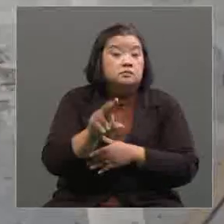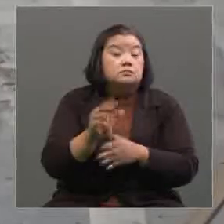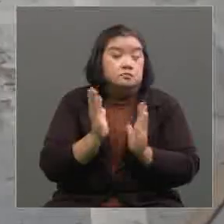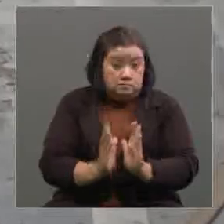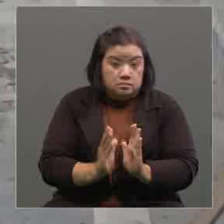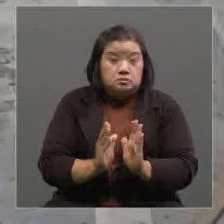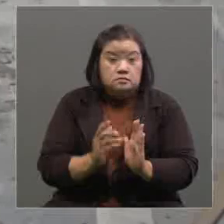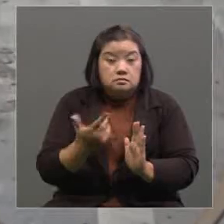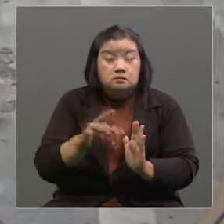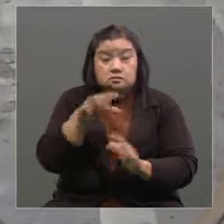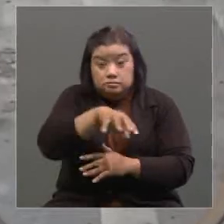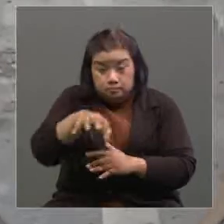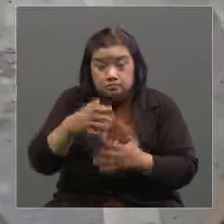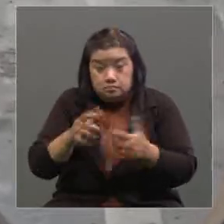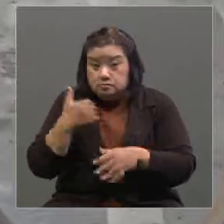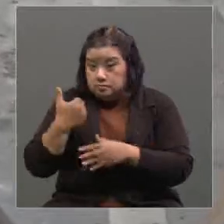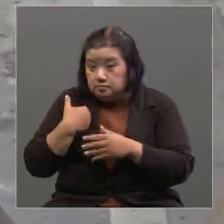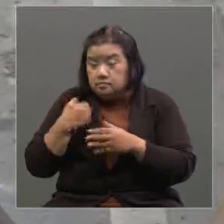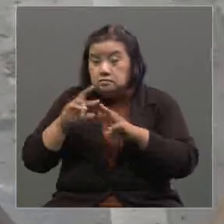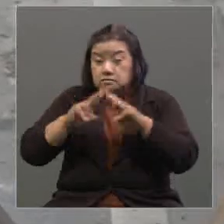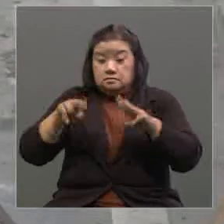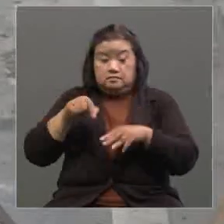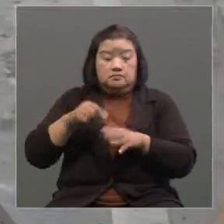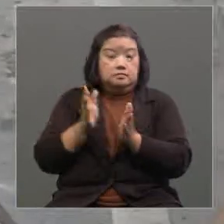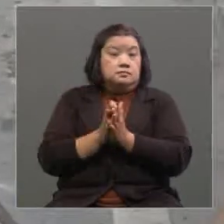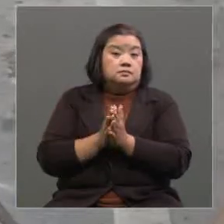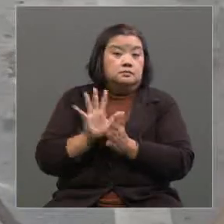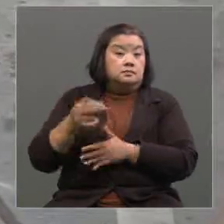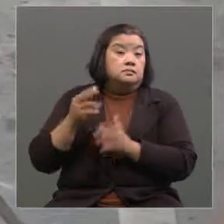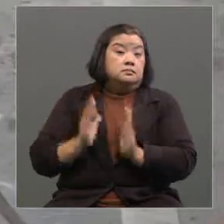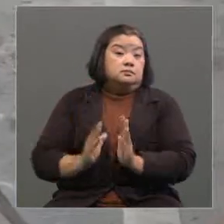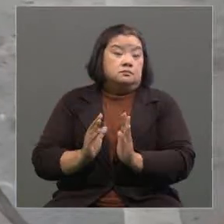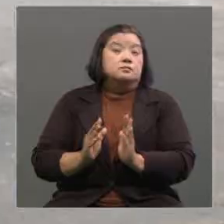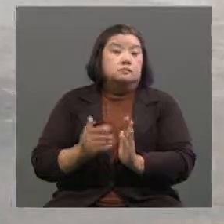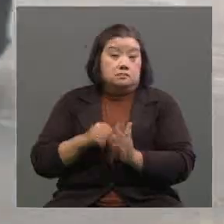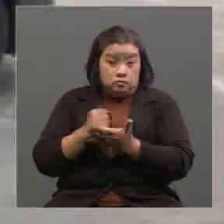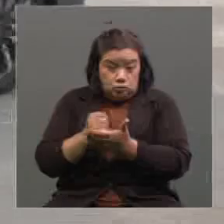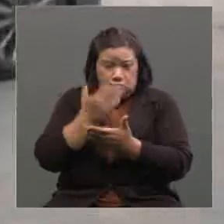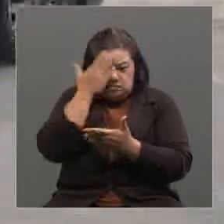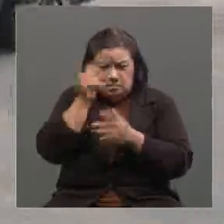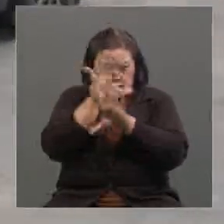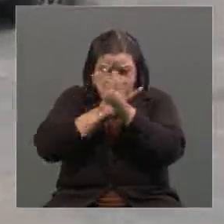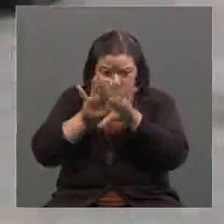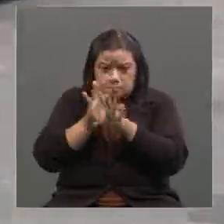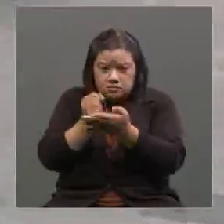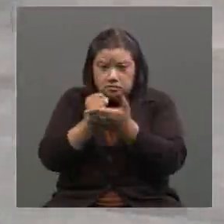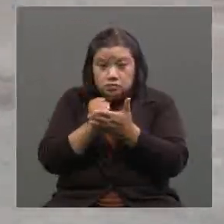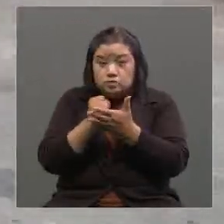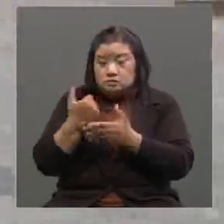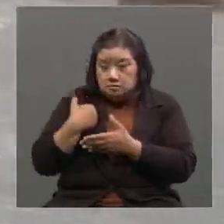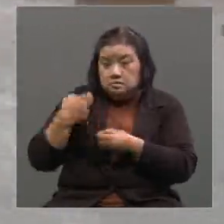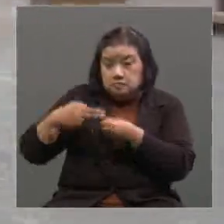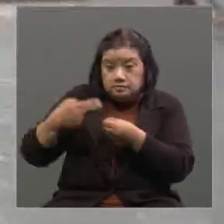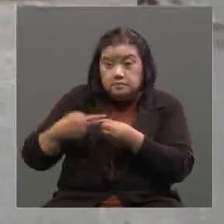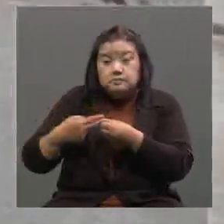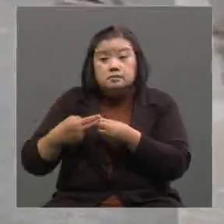านประกอบการซึ่งก็มีพนักงานรวมกันกว่า 50,000 คนเชื่อว่าเมื่อการเดินทางที่ลดลงเนี่ยค่าฝุ่นจากการเผาไหม้ของเครื่องยนต์สันดาป